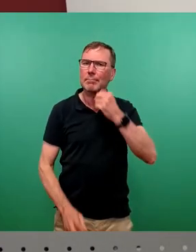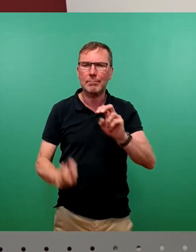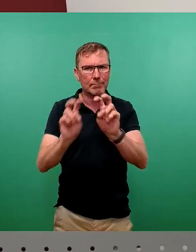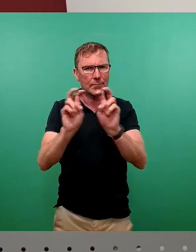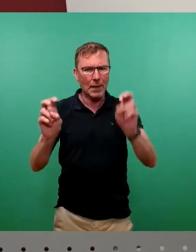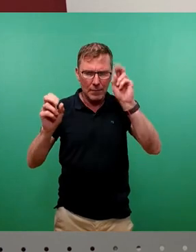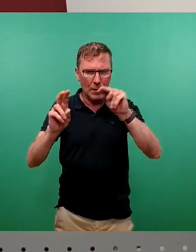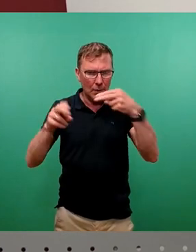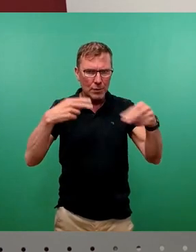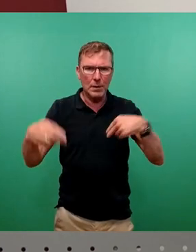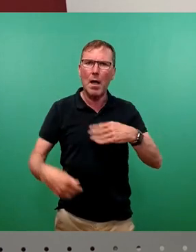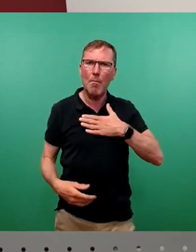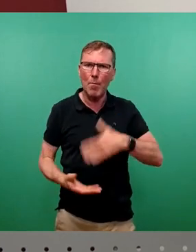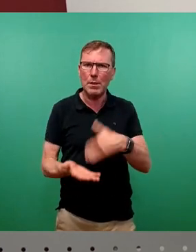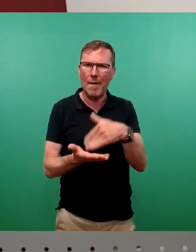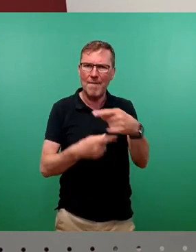können.